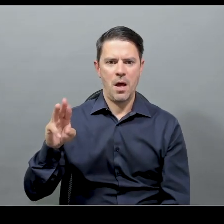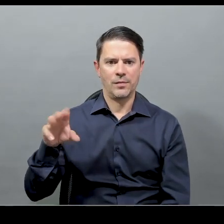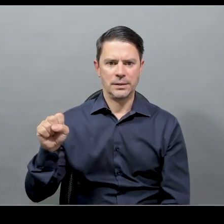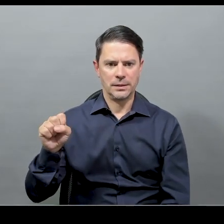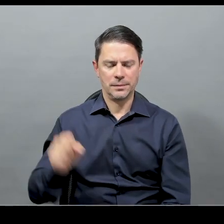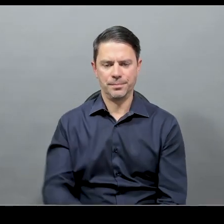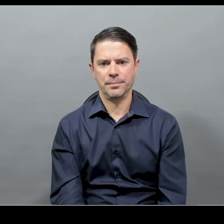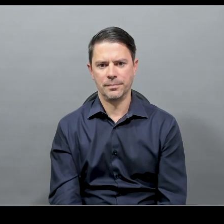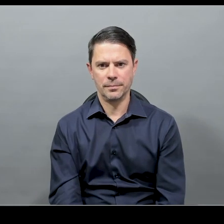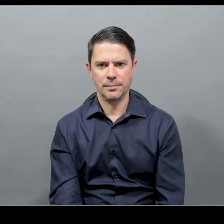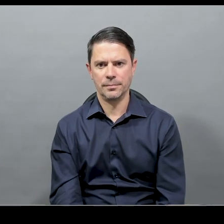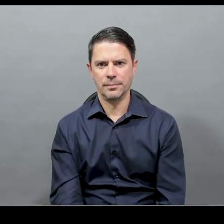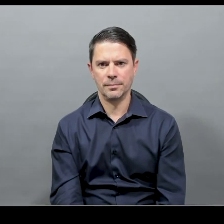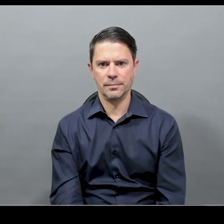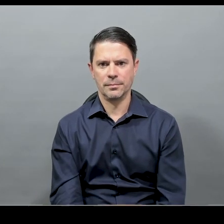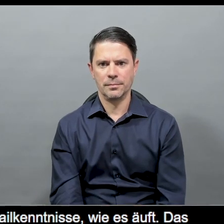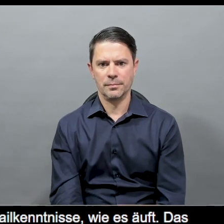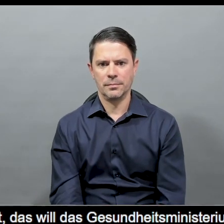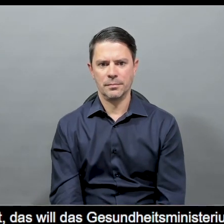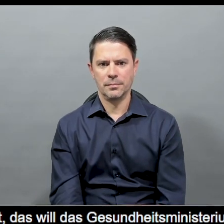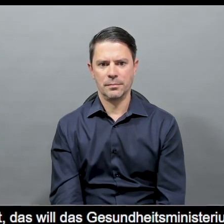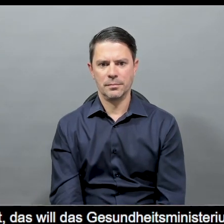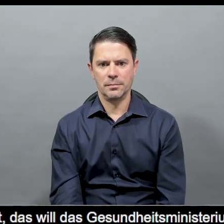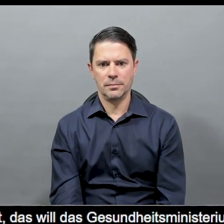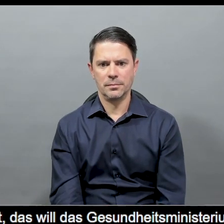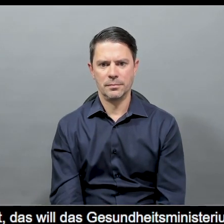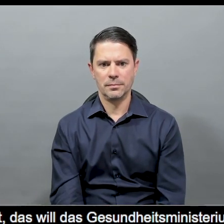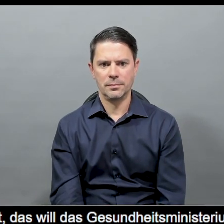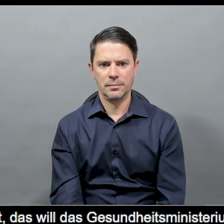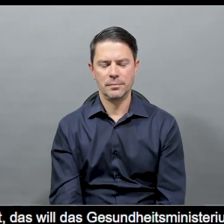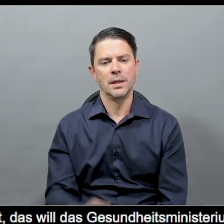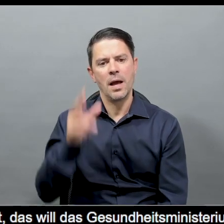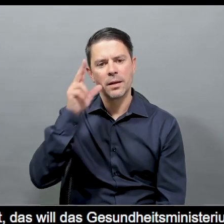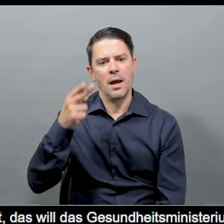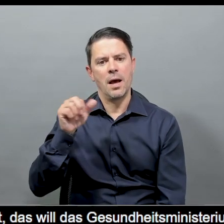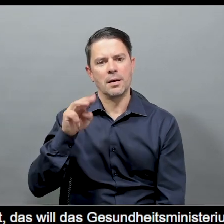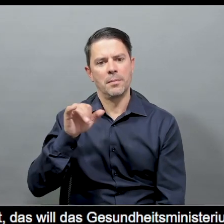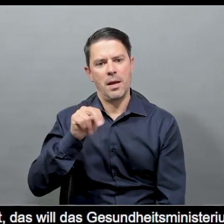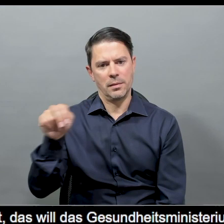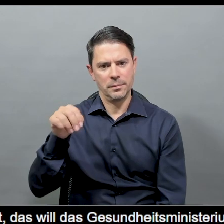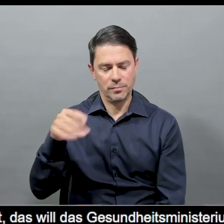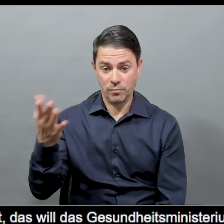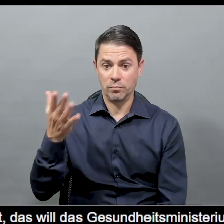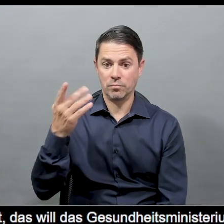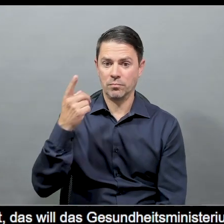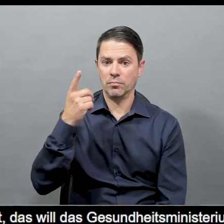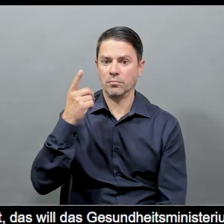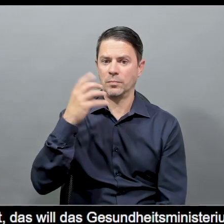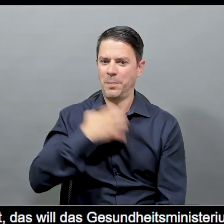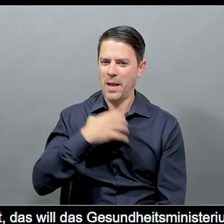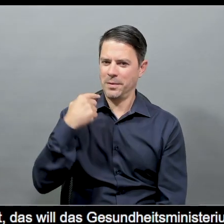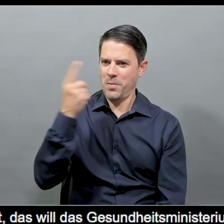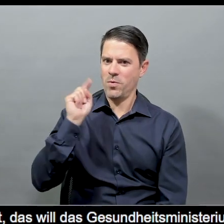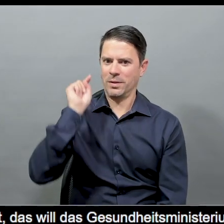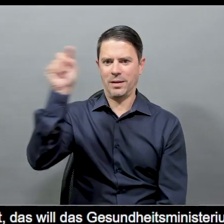keine Beschlüsse dazu gefasst, letzte Woche allerdings schon. Herr Herrmann, dann wahrscheinlich an Sie. Wie gehen jetzt Bayern in diese